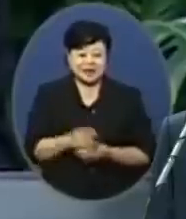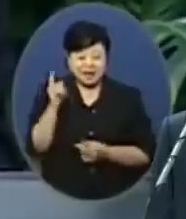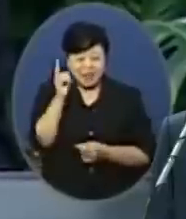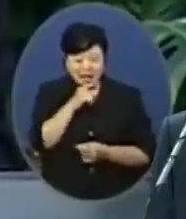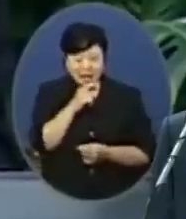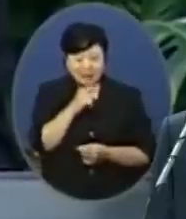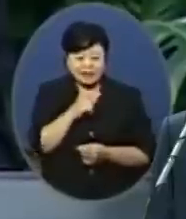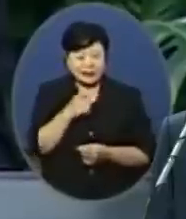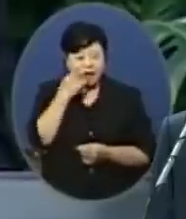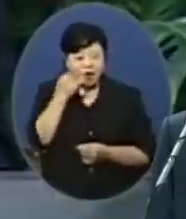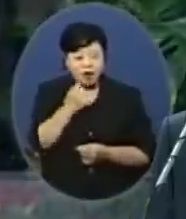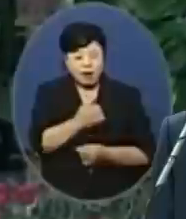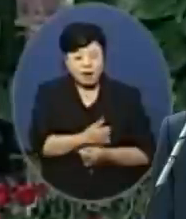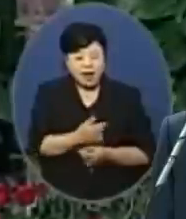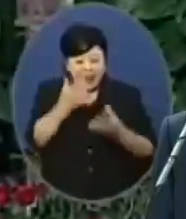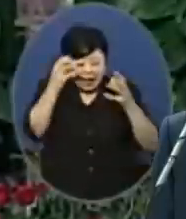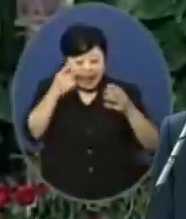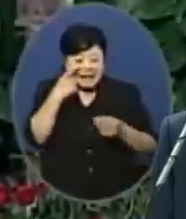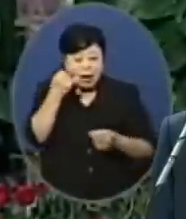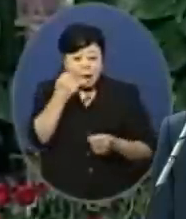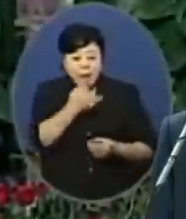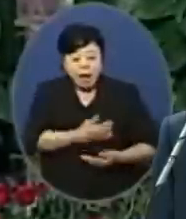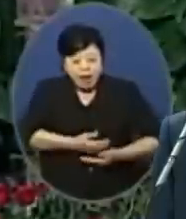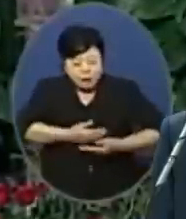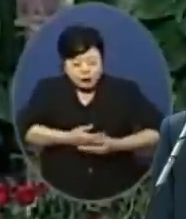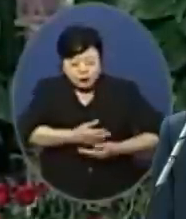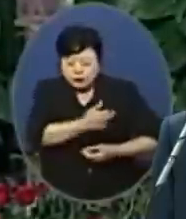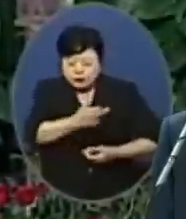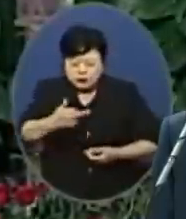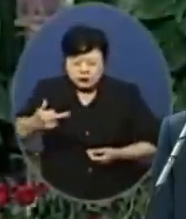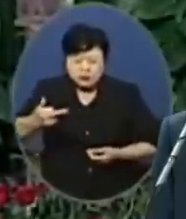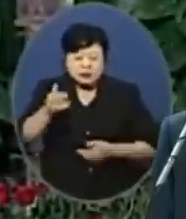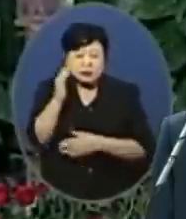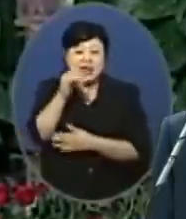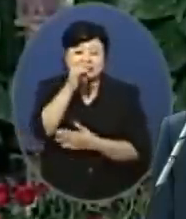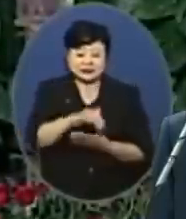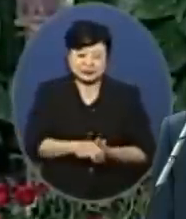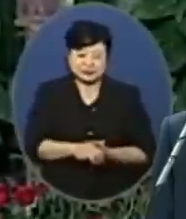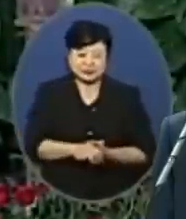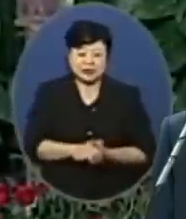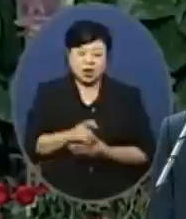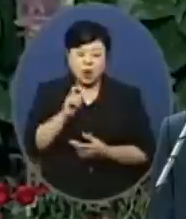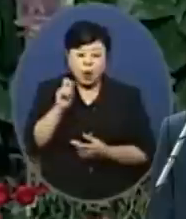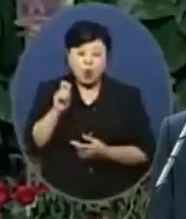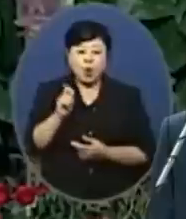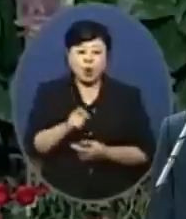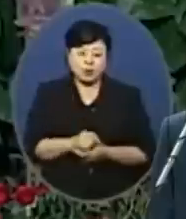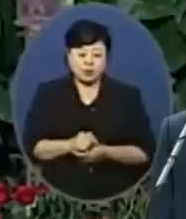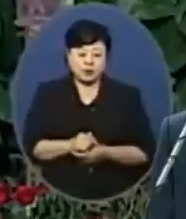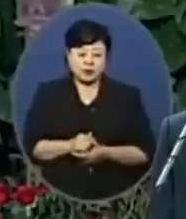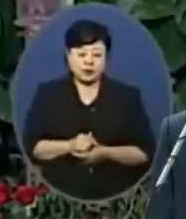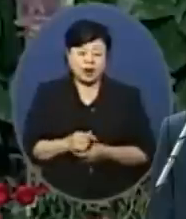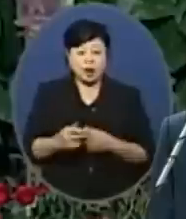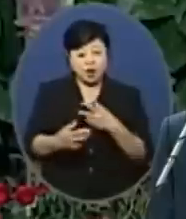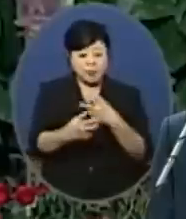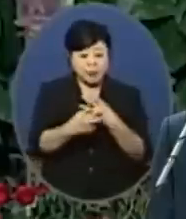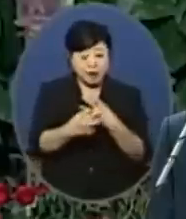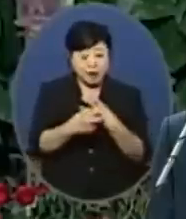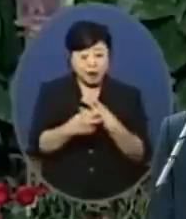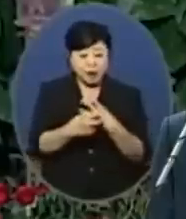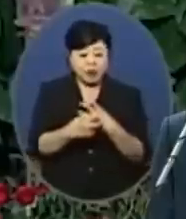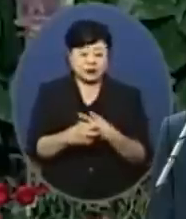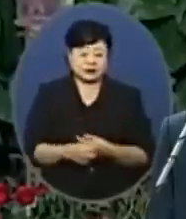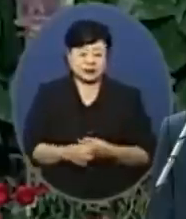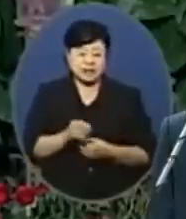아기에게 어머니의 품이 얼마나 큰가 것을 보여주는 이야기가 있습니다. 콜롬비아의 보고타의 한 병원에서